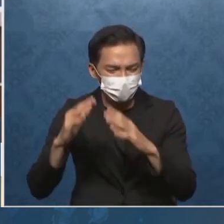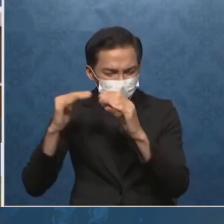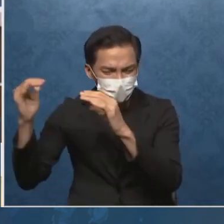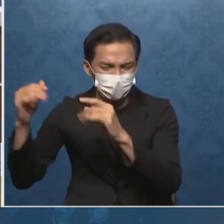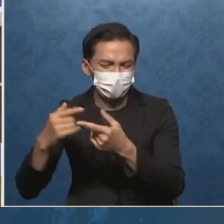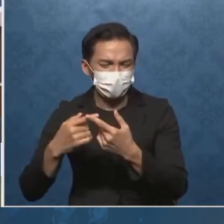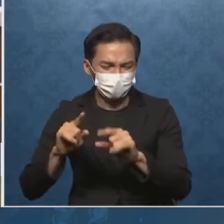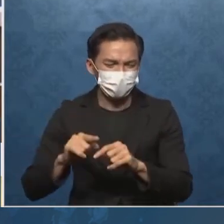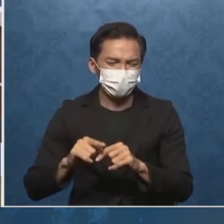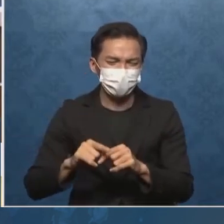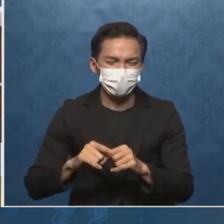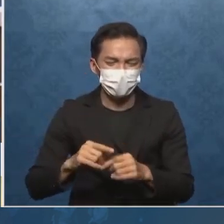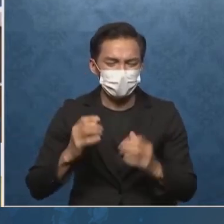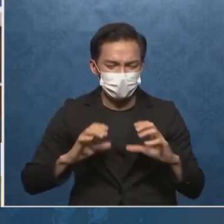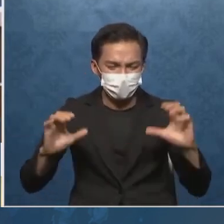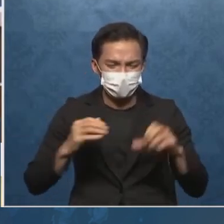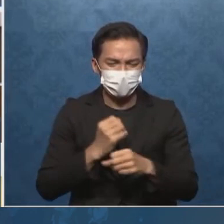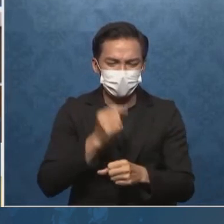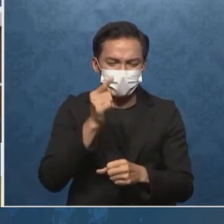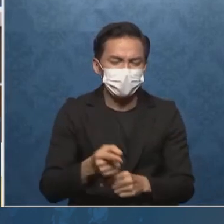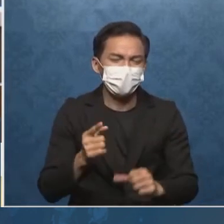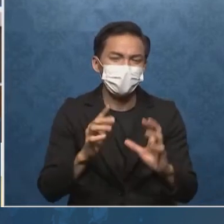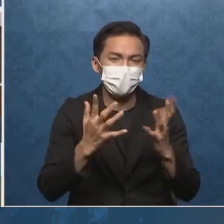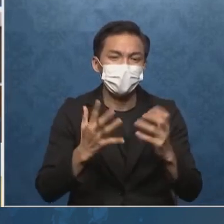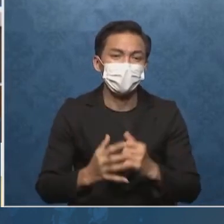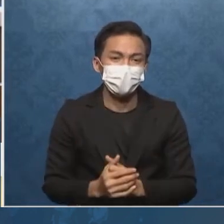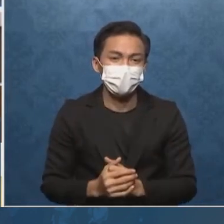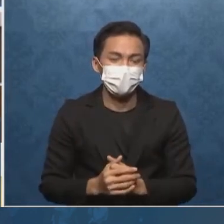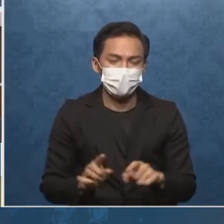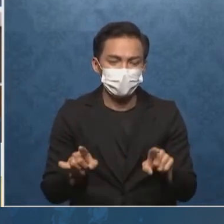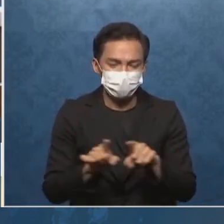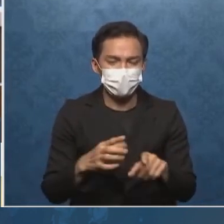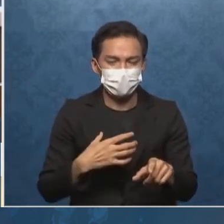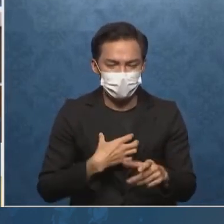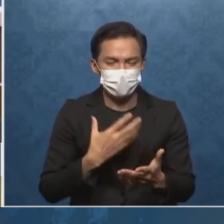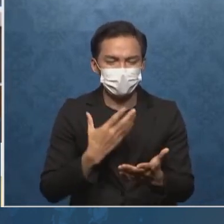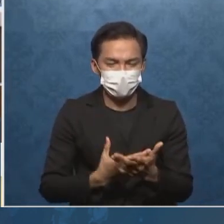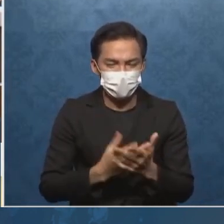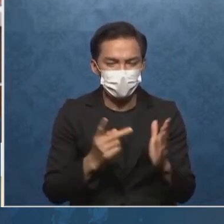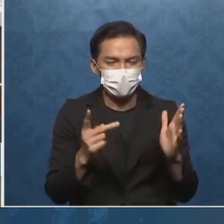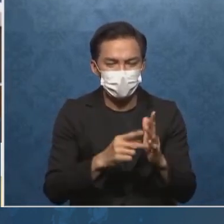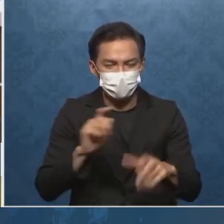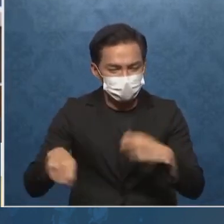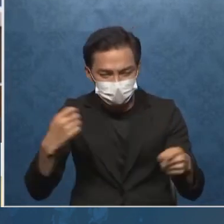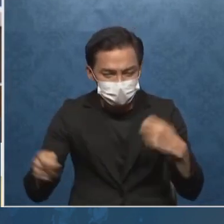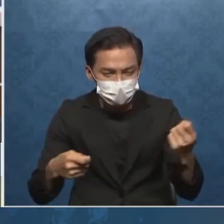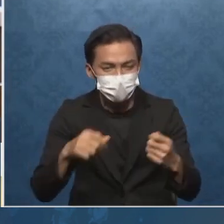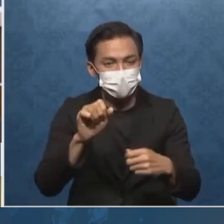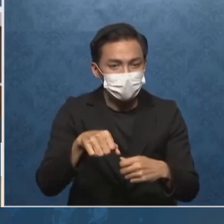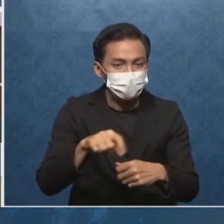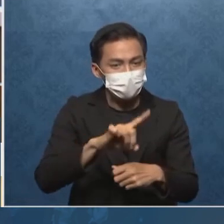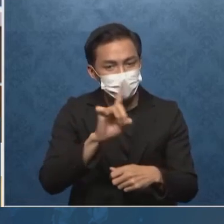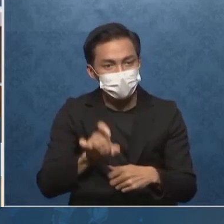ชนเพียงต้องการฐานเงินกู้เงินให้หมดในวันหรือเปล่านะ